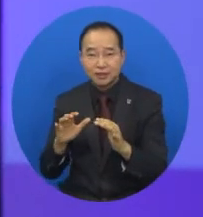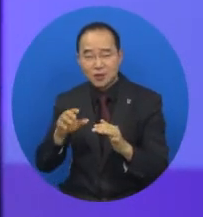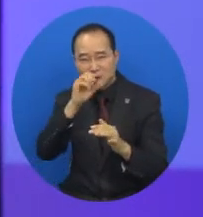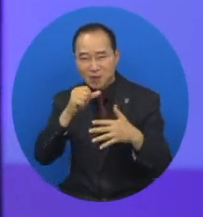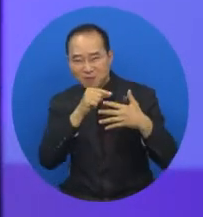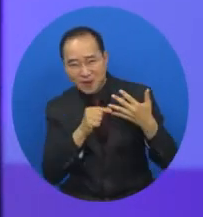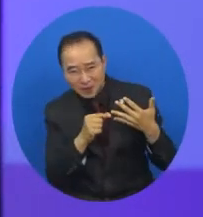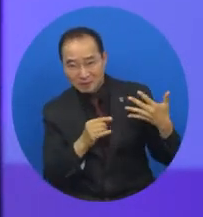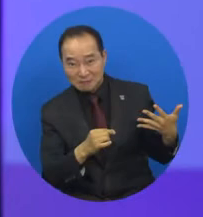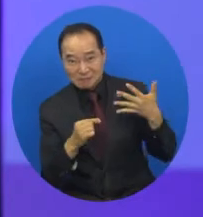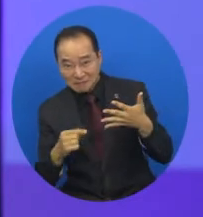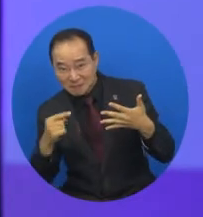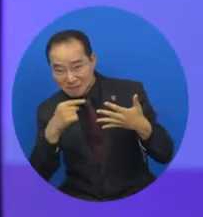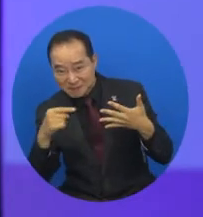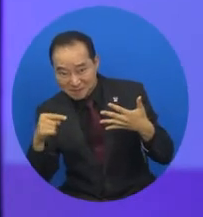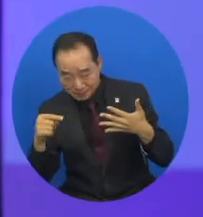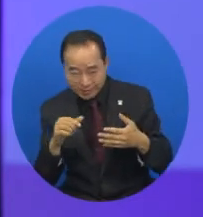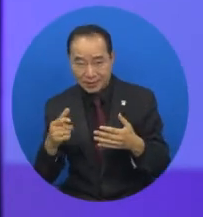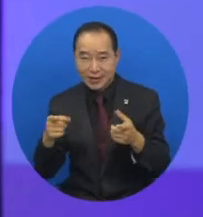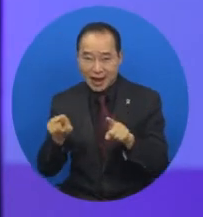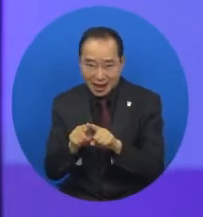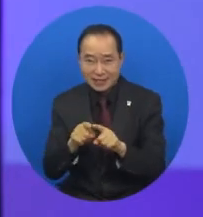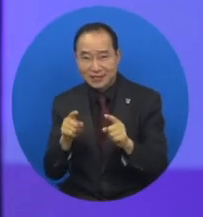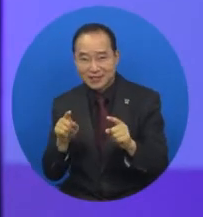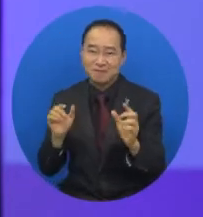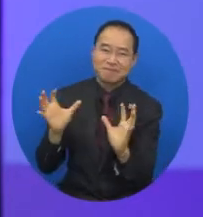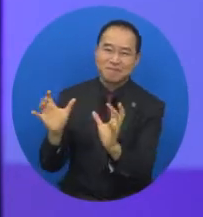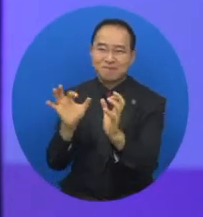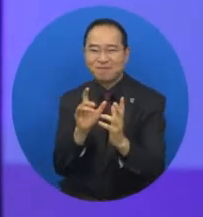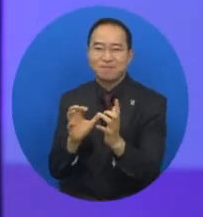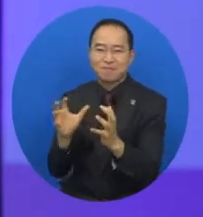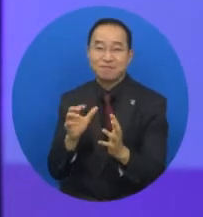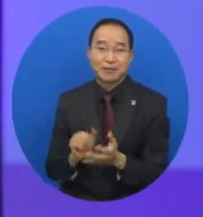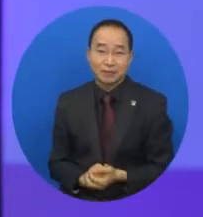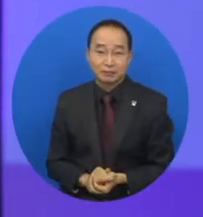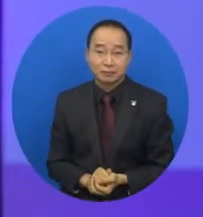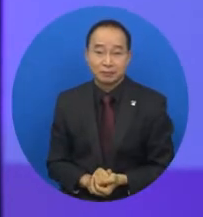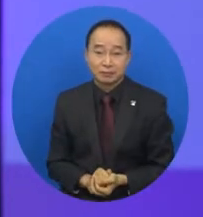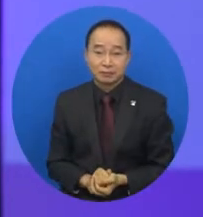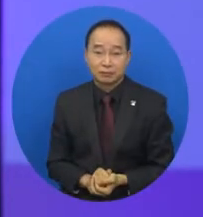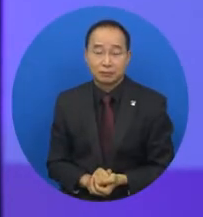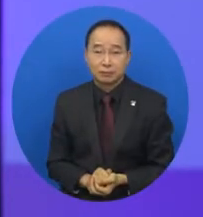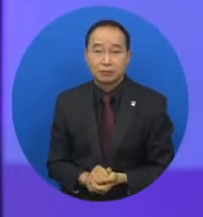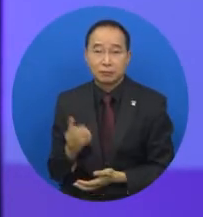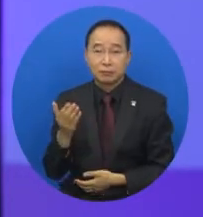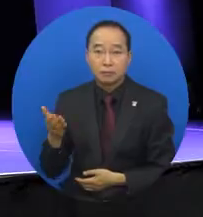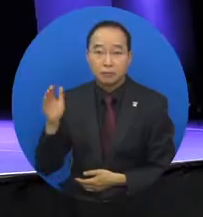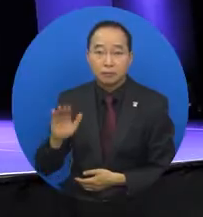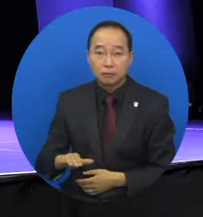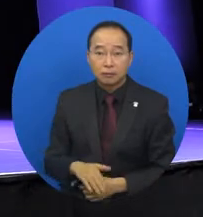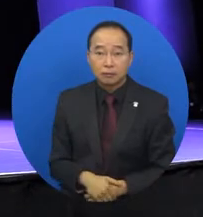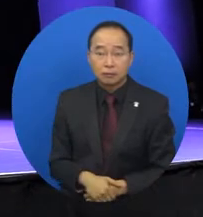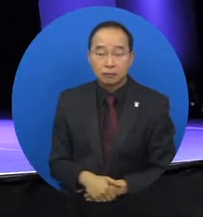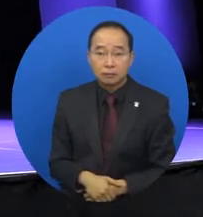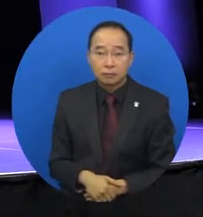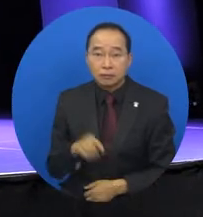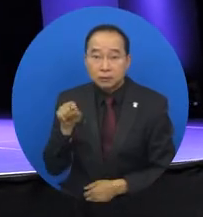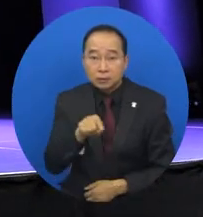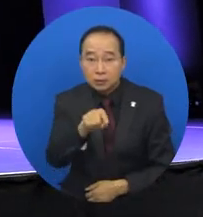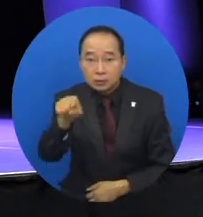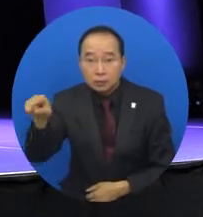가득 채운 프로그램을 가지고 그들 속으로 첨벙 뛰어들었습니다. 아,